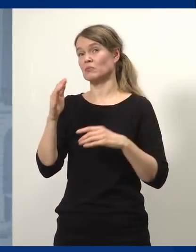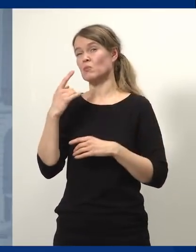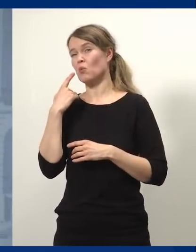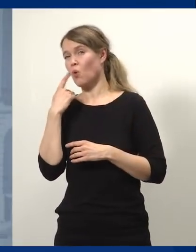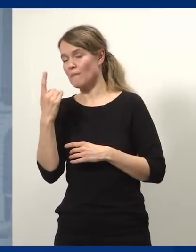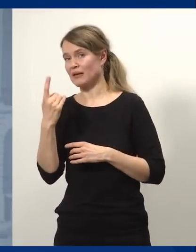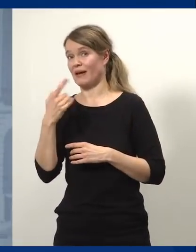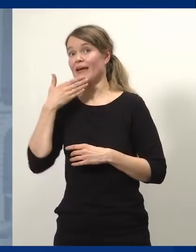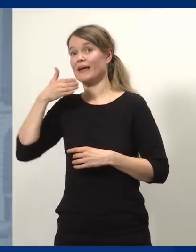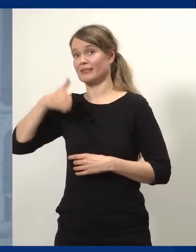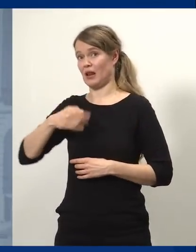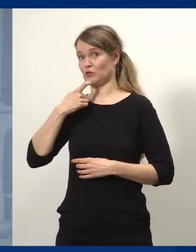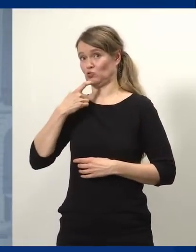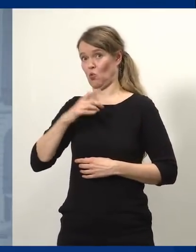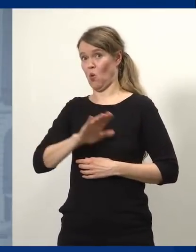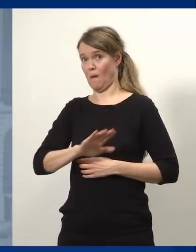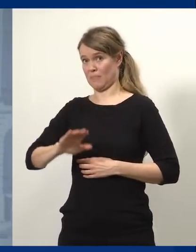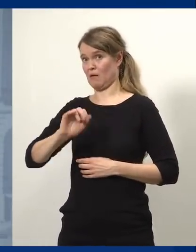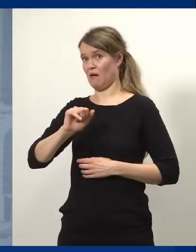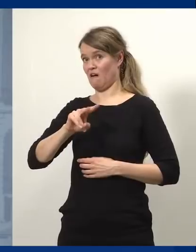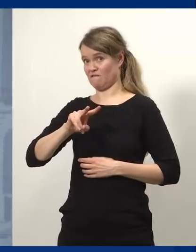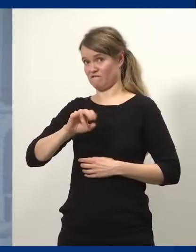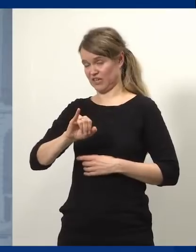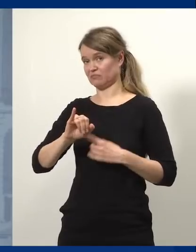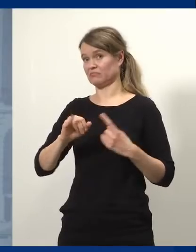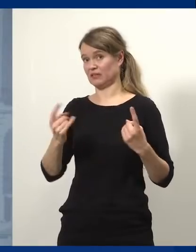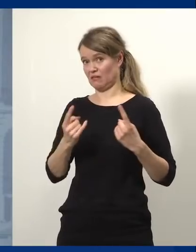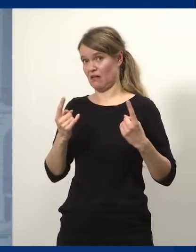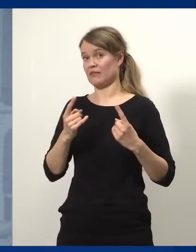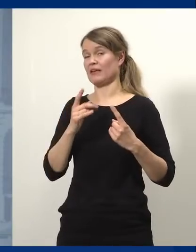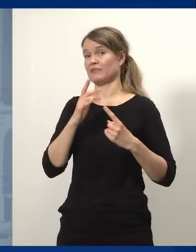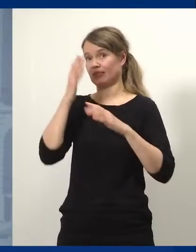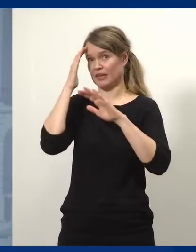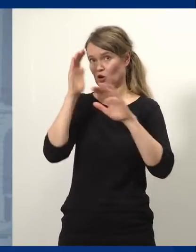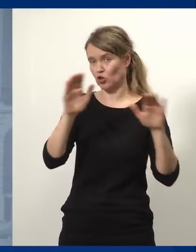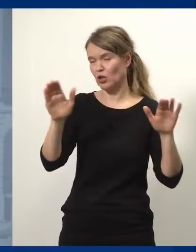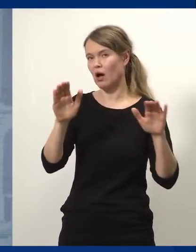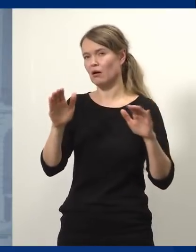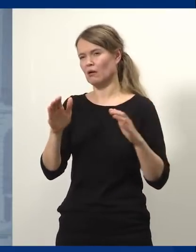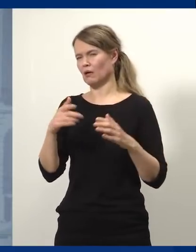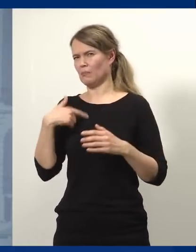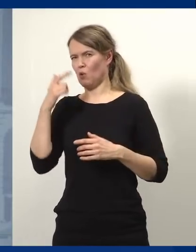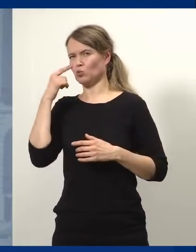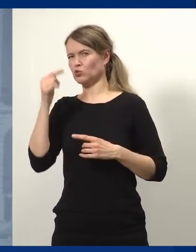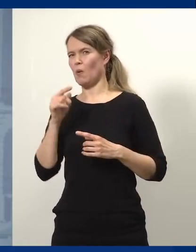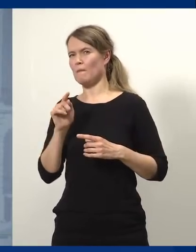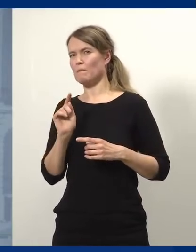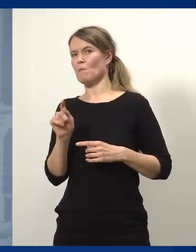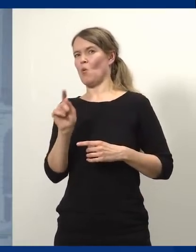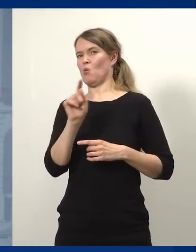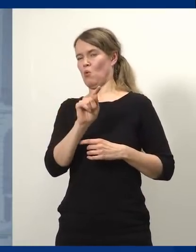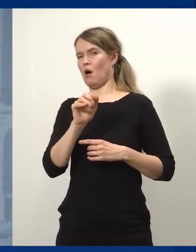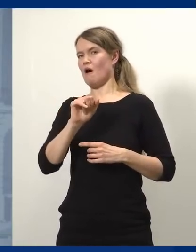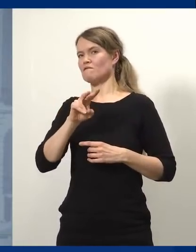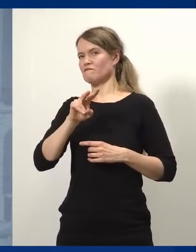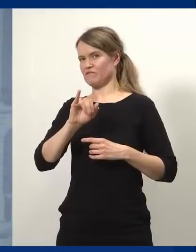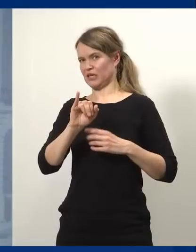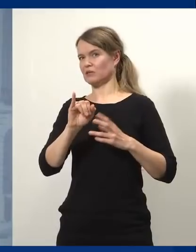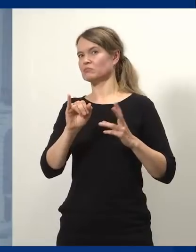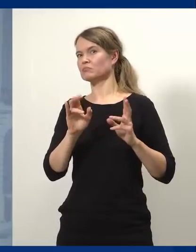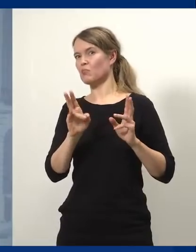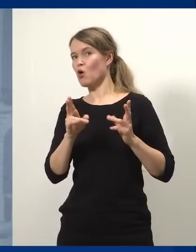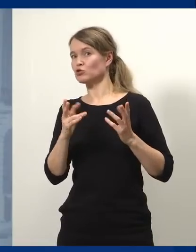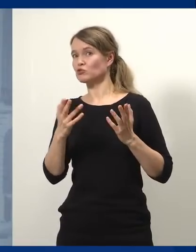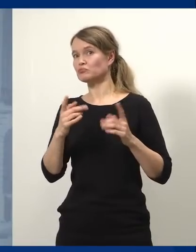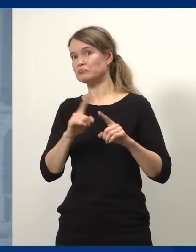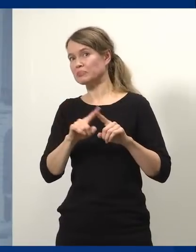avin osalta, näin olen ymmärtänyt, ja myös alkuviikosta varmasti muiden aluehallintovirastojen osalta tullaan tästä